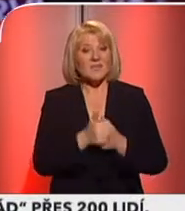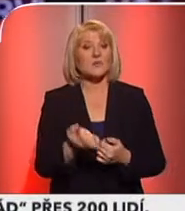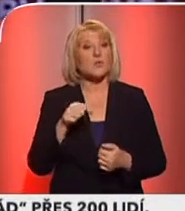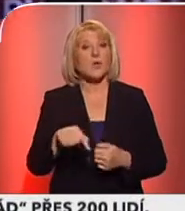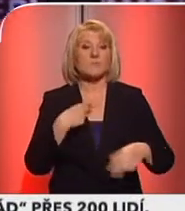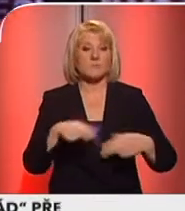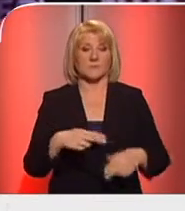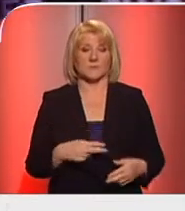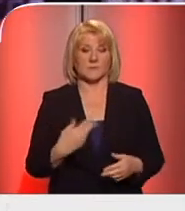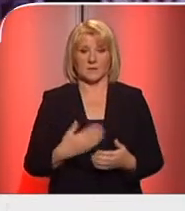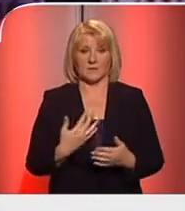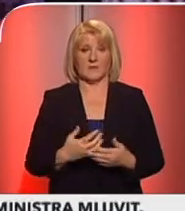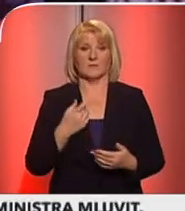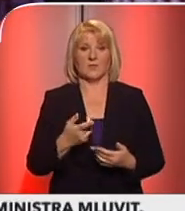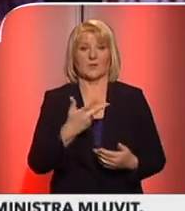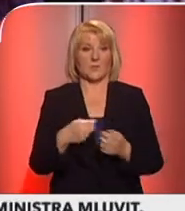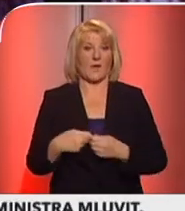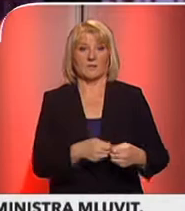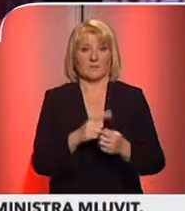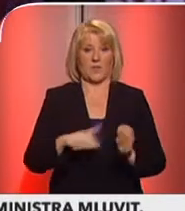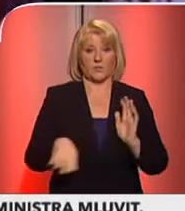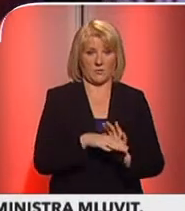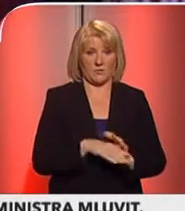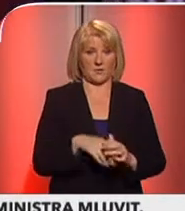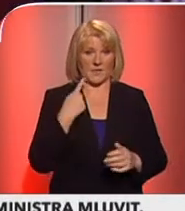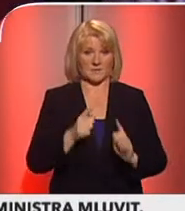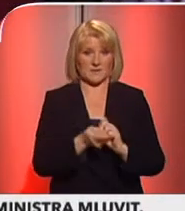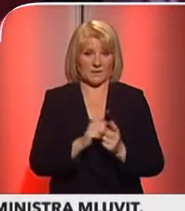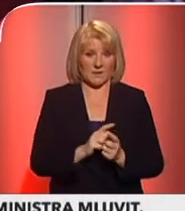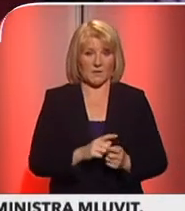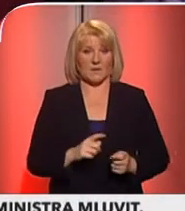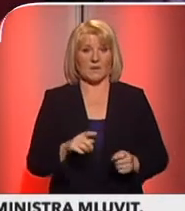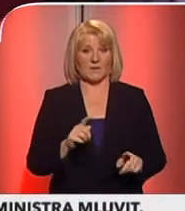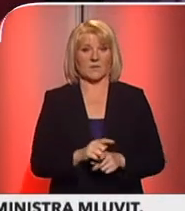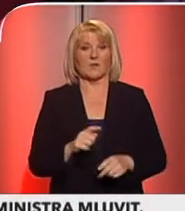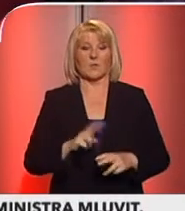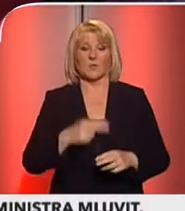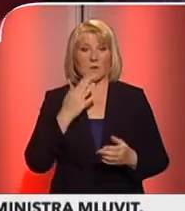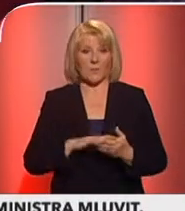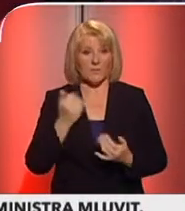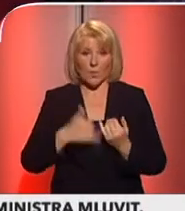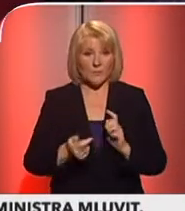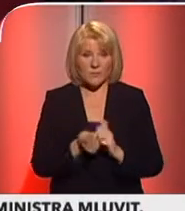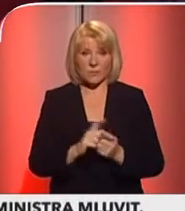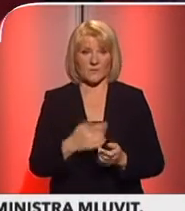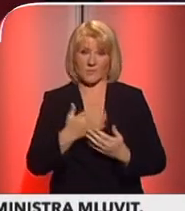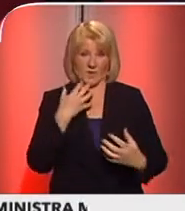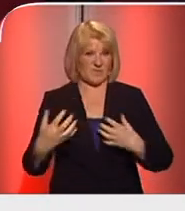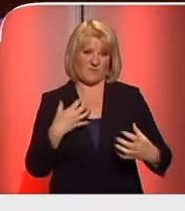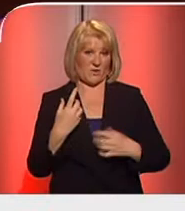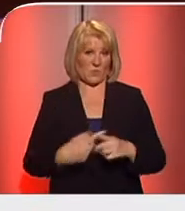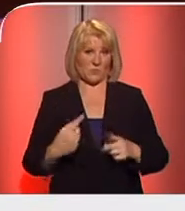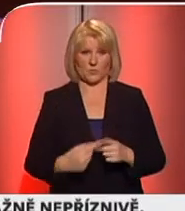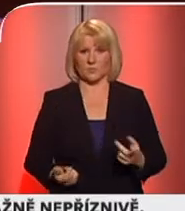právě o té formě. Tak na jednu stranu odcházíme z tripartity, na druhou říkáme, že jednáme, ano, ale že se neumíme domluvit. Není to trošku divadlo?